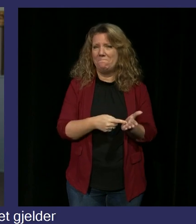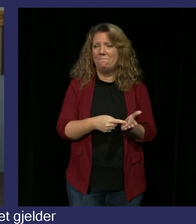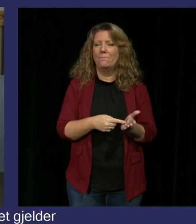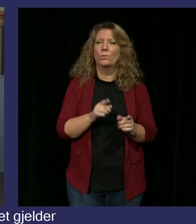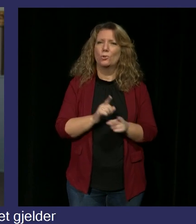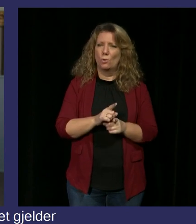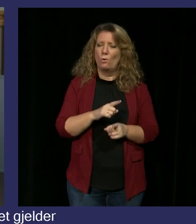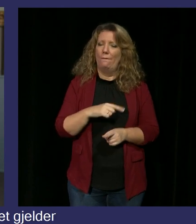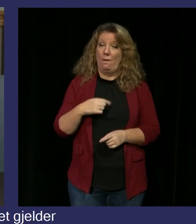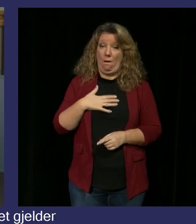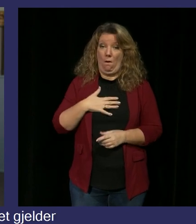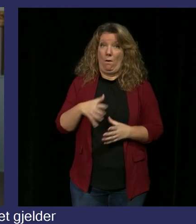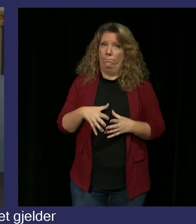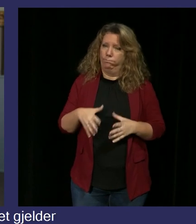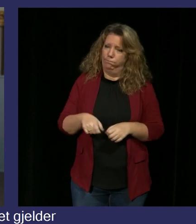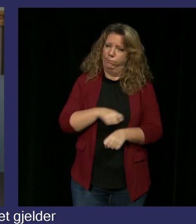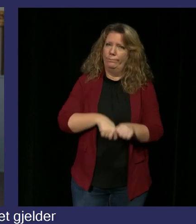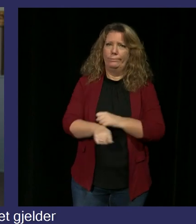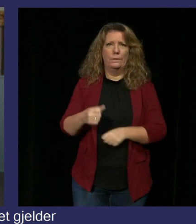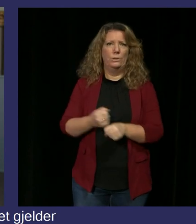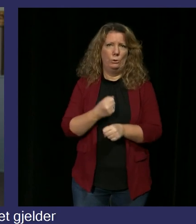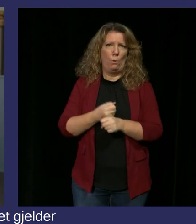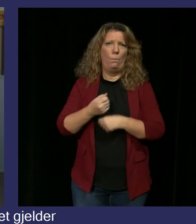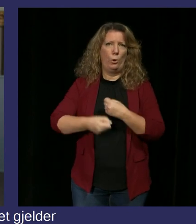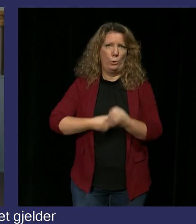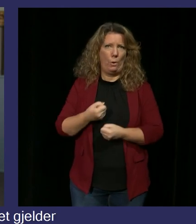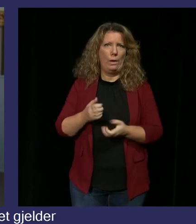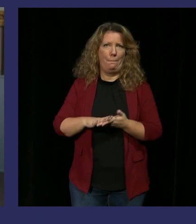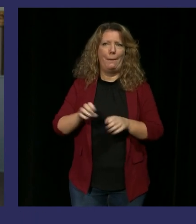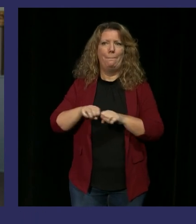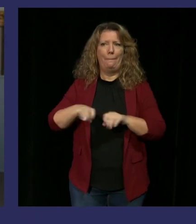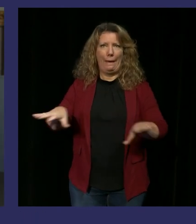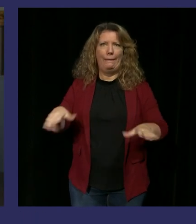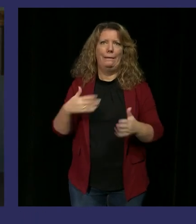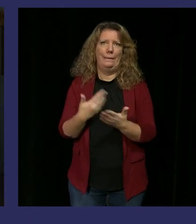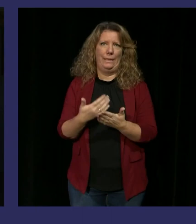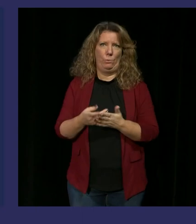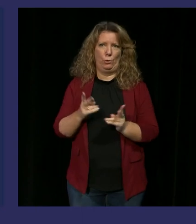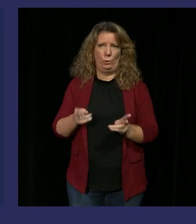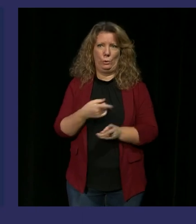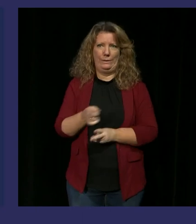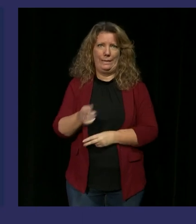Vi har en jobb å gjøre også når det gjelder medietilbudet til barn og unge.